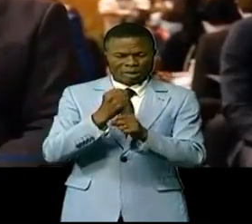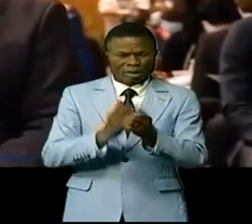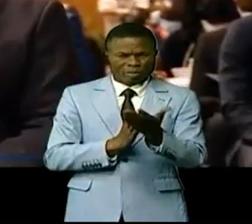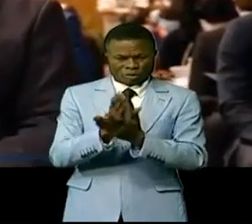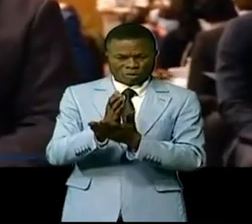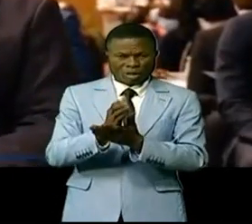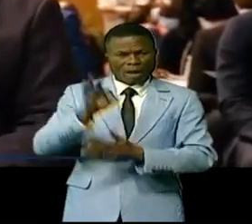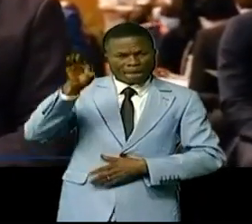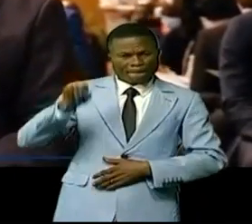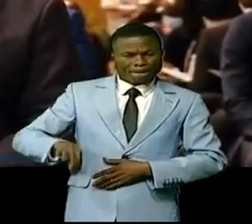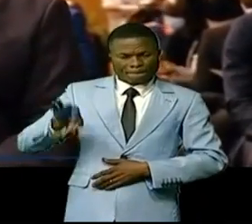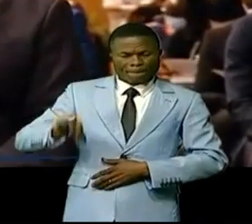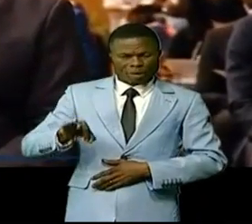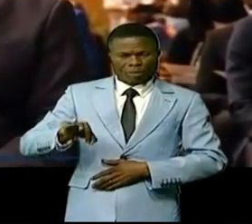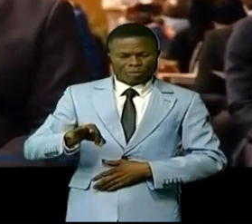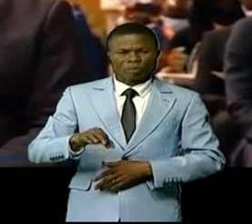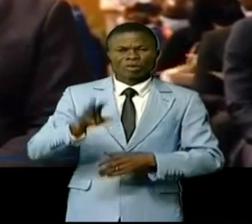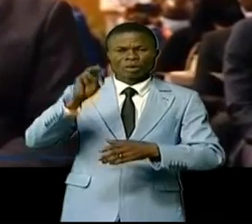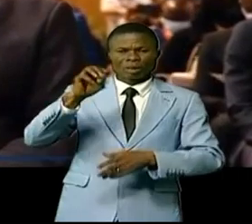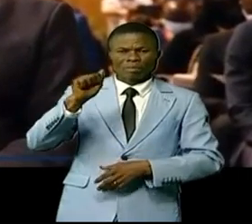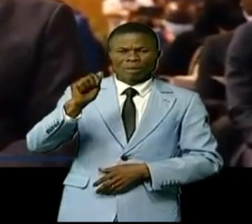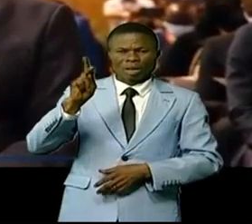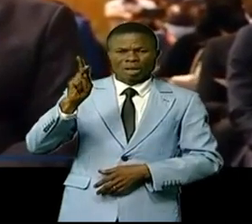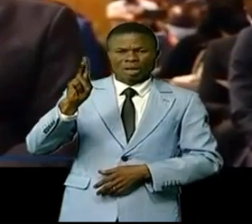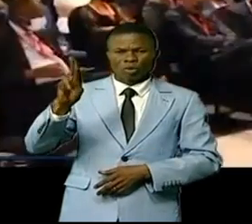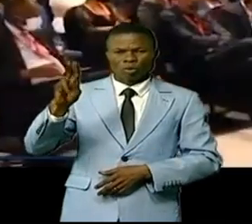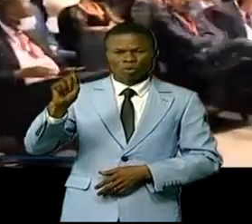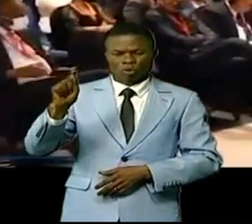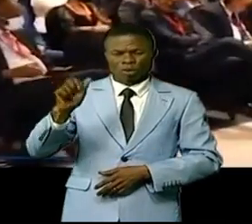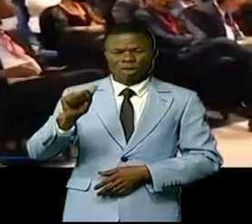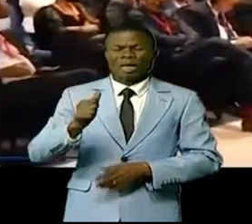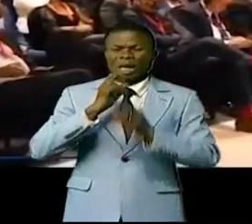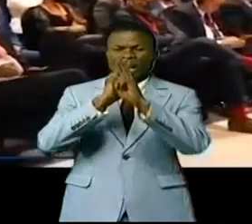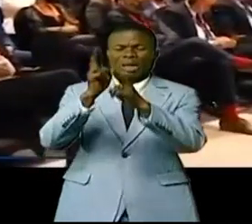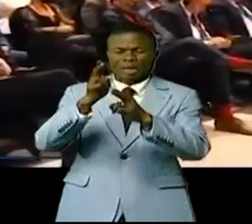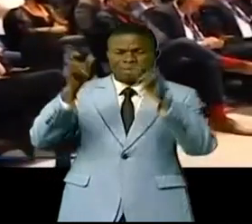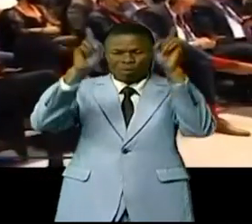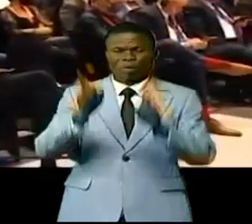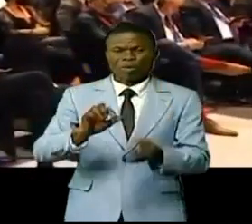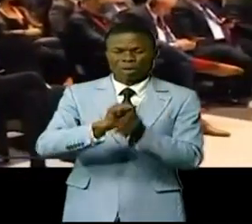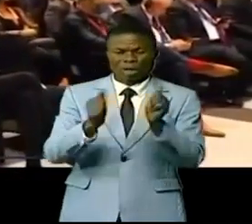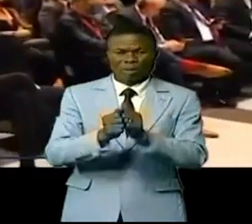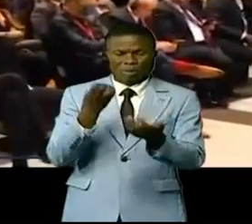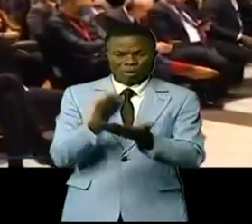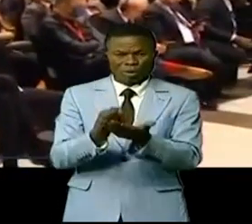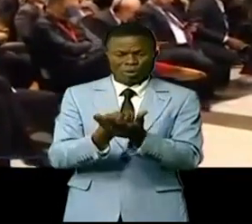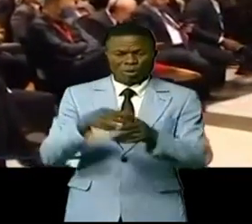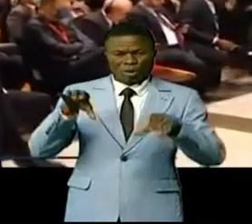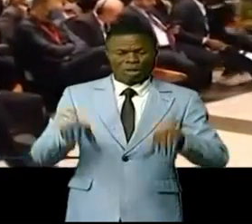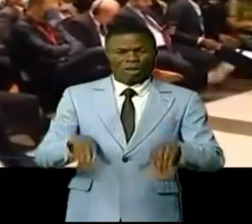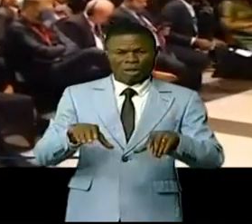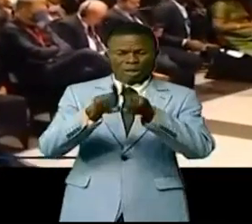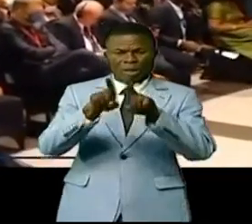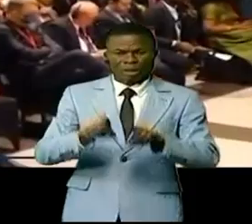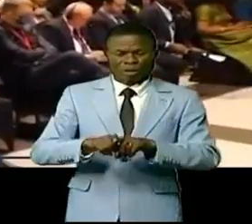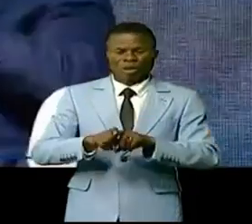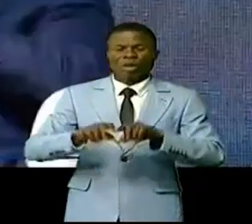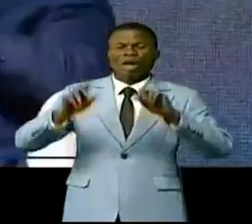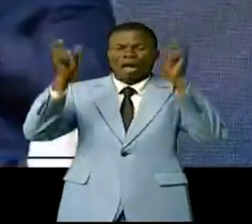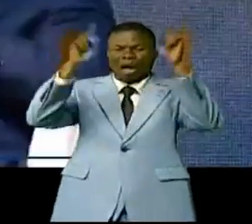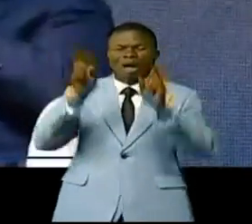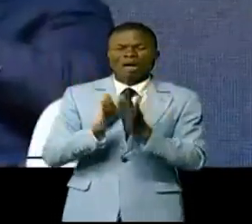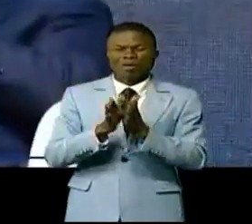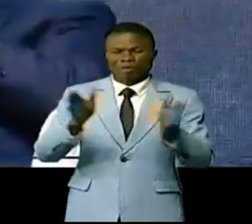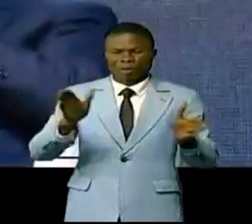n'est besoin de rappeler que Makutano formule une réponse africaine aux questions économiques du Congo et de la sous-région tout